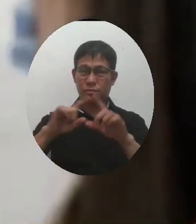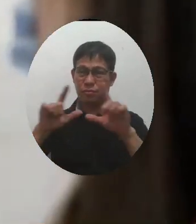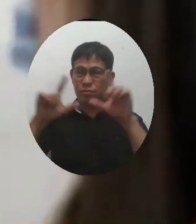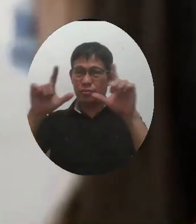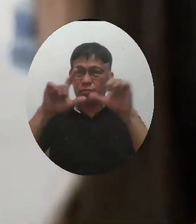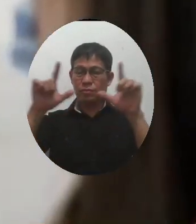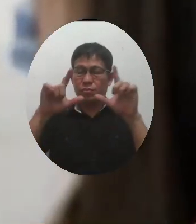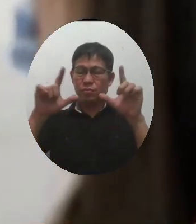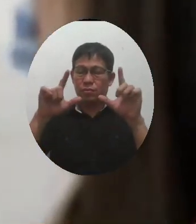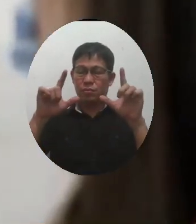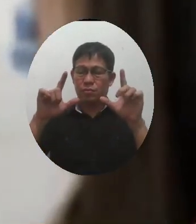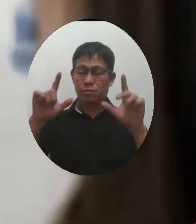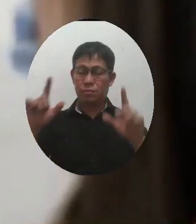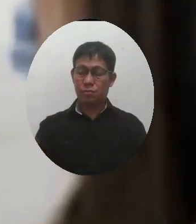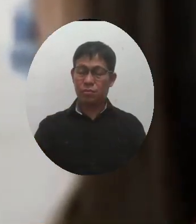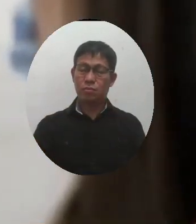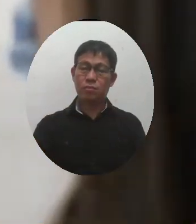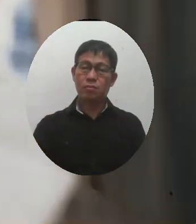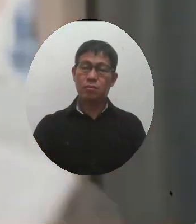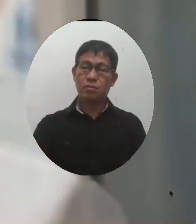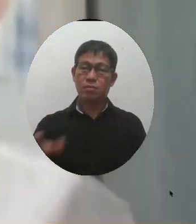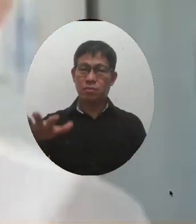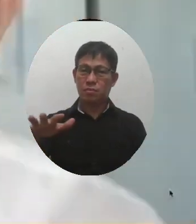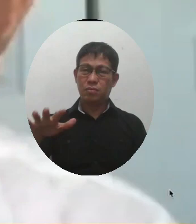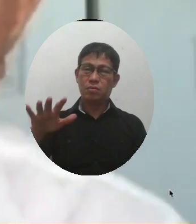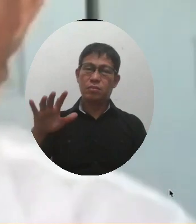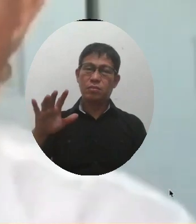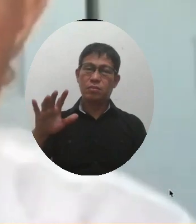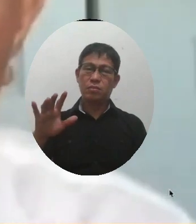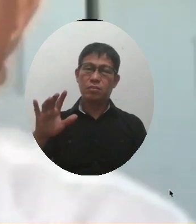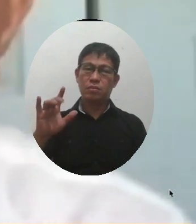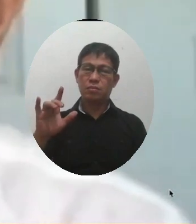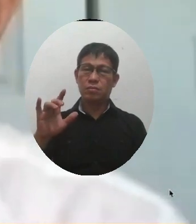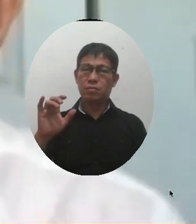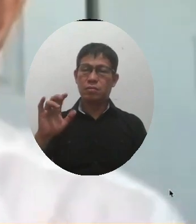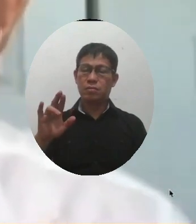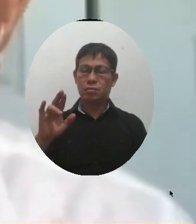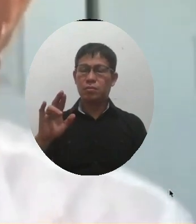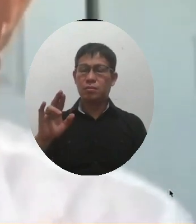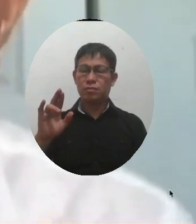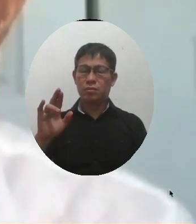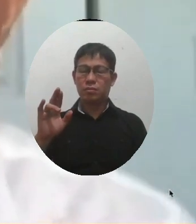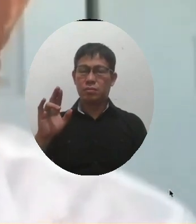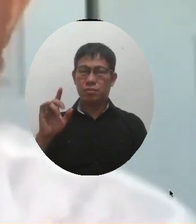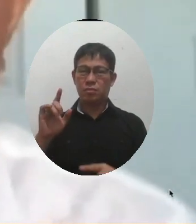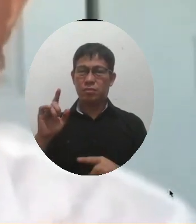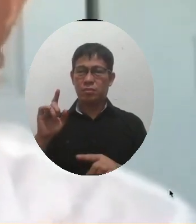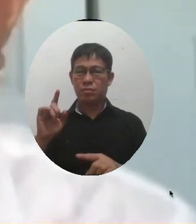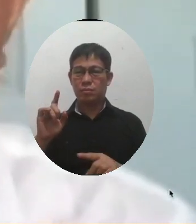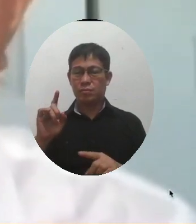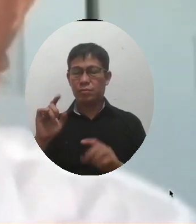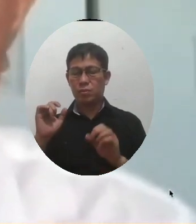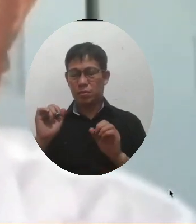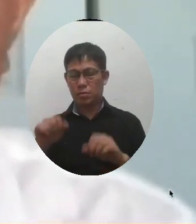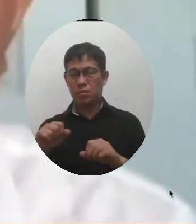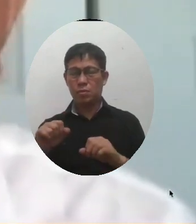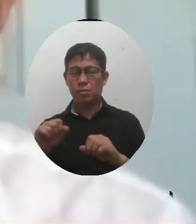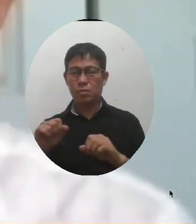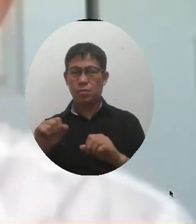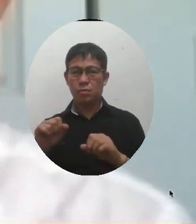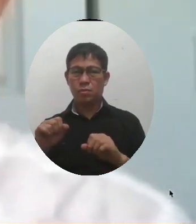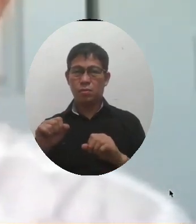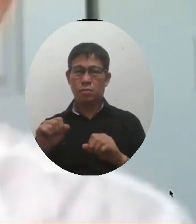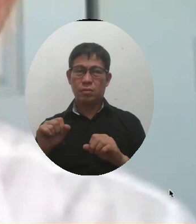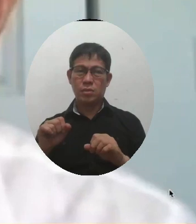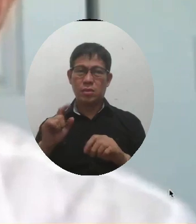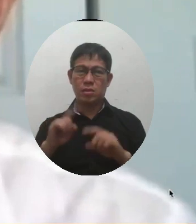ng pagdinig. Yan ay isang klase rin. Isang taong mayroong katamtaman na problema o